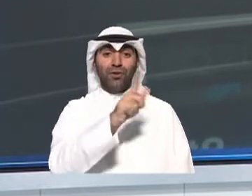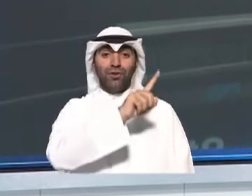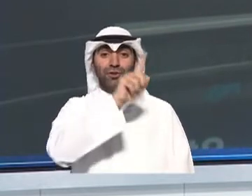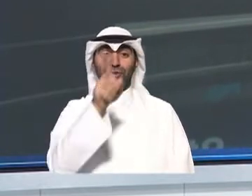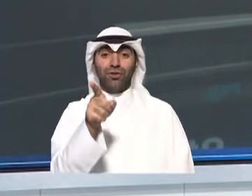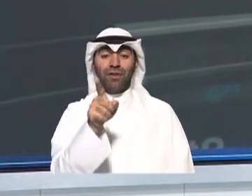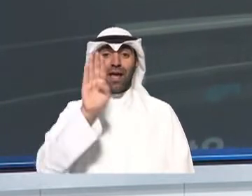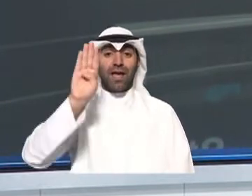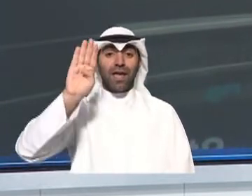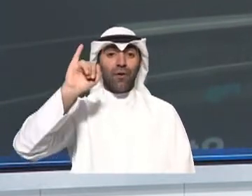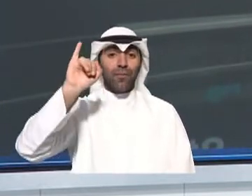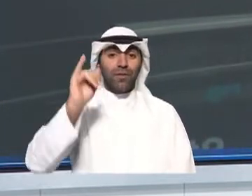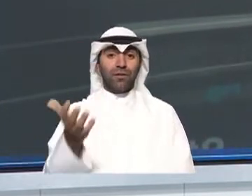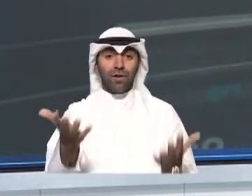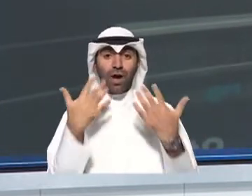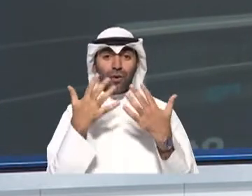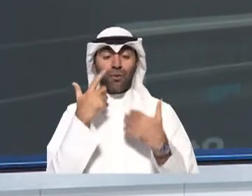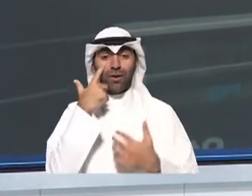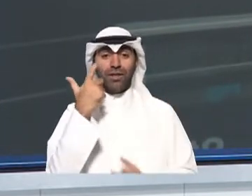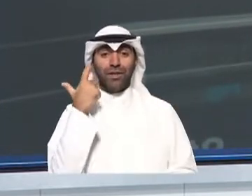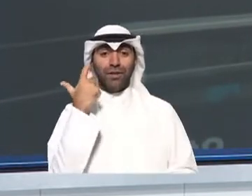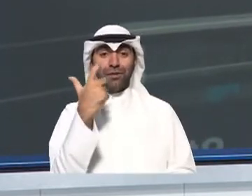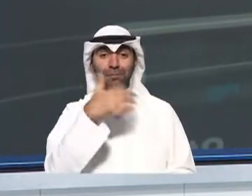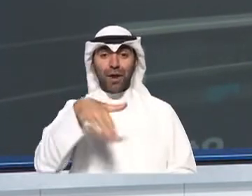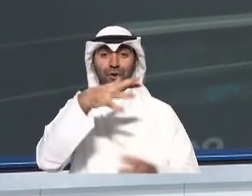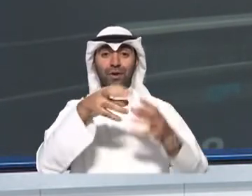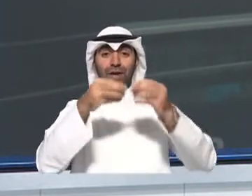تتراجع سرعة الرياح الشمالية الغربية في يوم